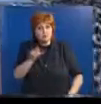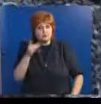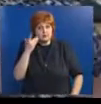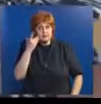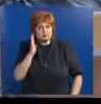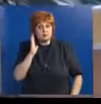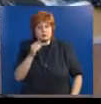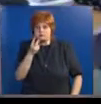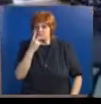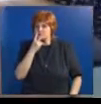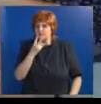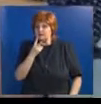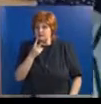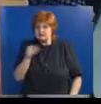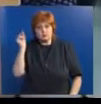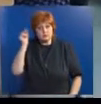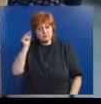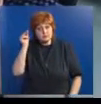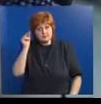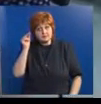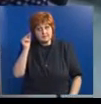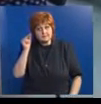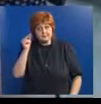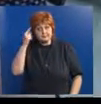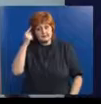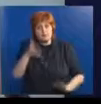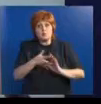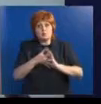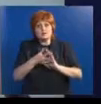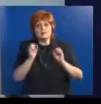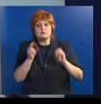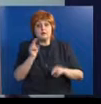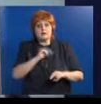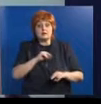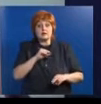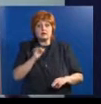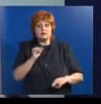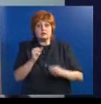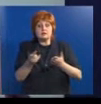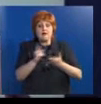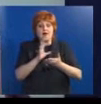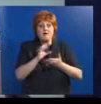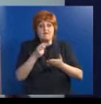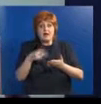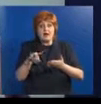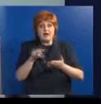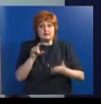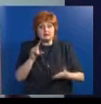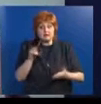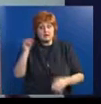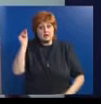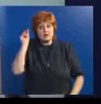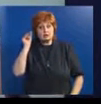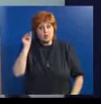его смотреть, учиться по нему, узнают о том, как работать с аудиофайлами, с другими медиафайлами,